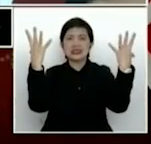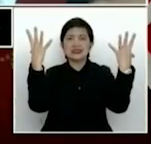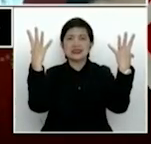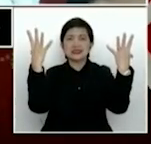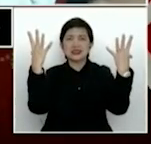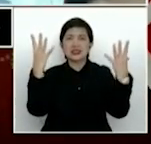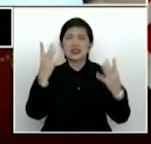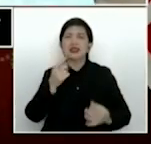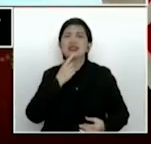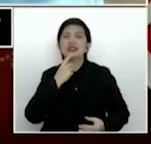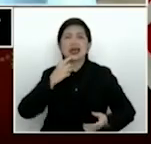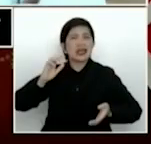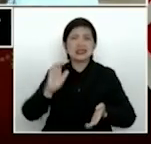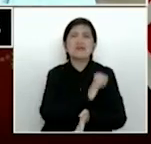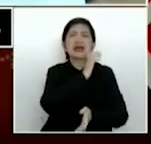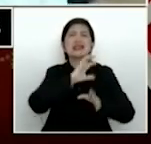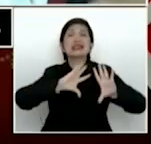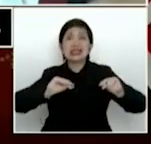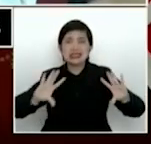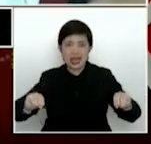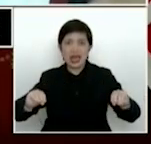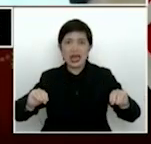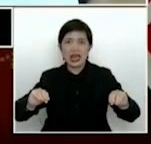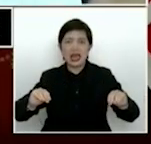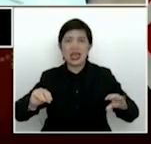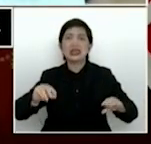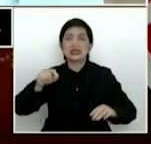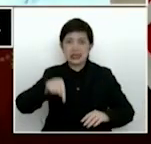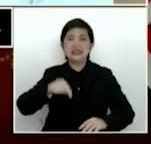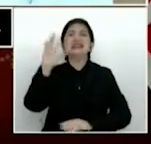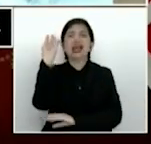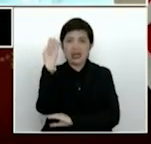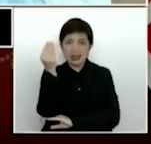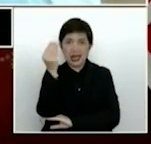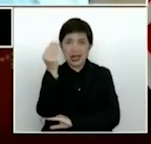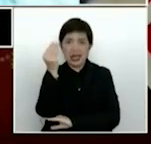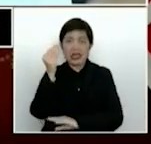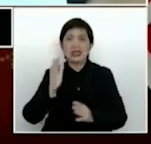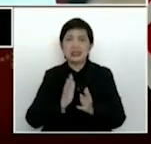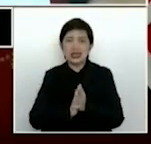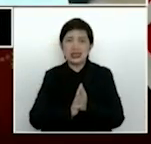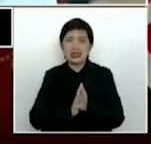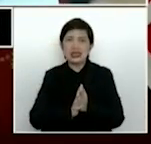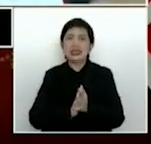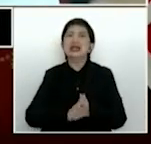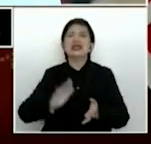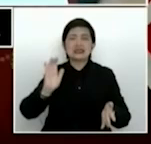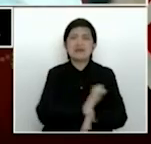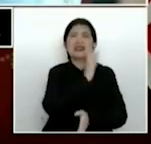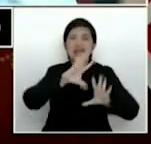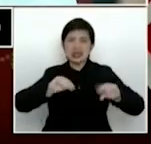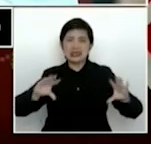transparan peluang-peluang kerja yang ada di Jakarta dan dibagi sesuai dengan